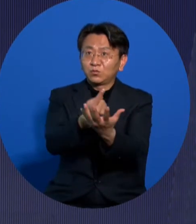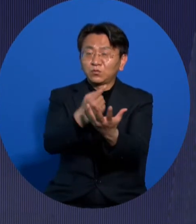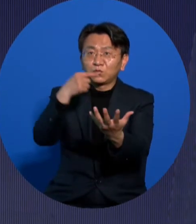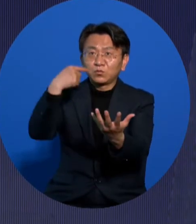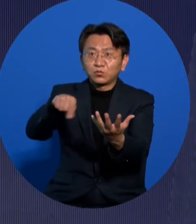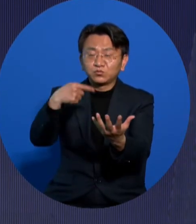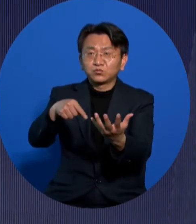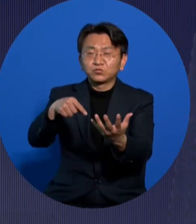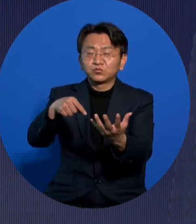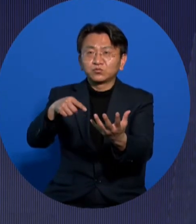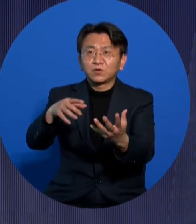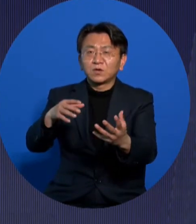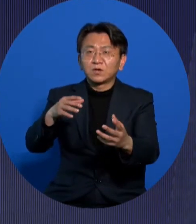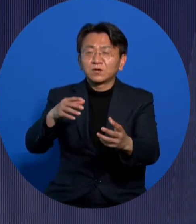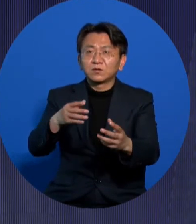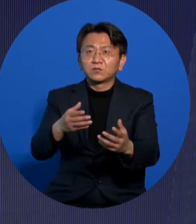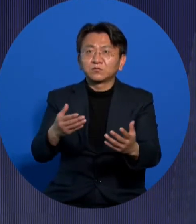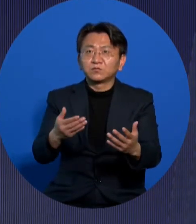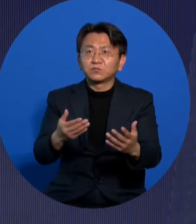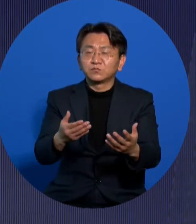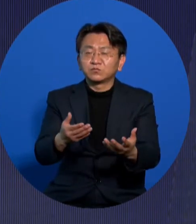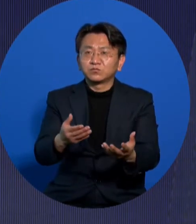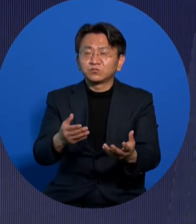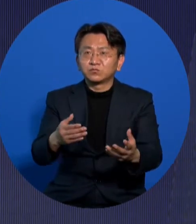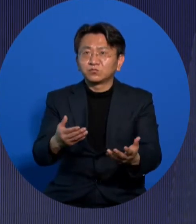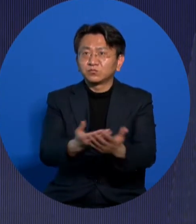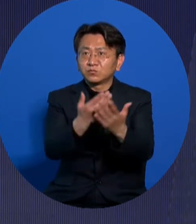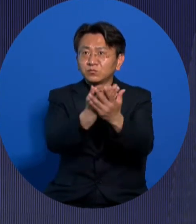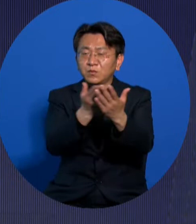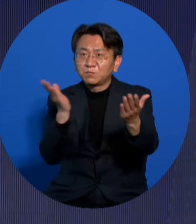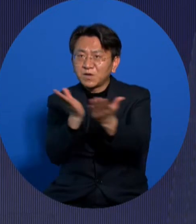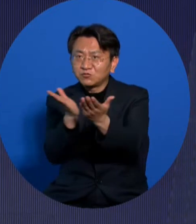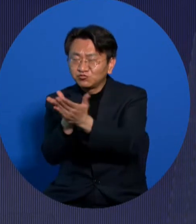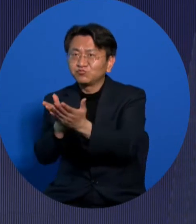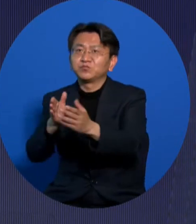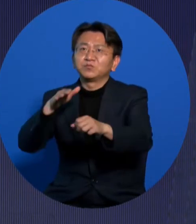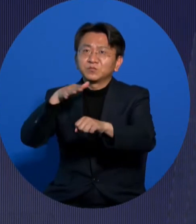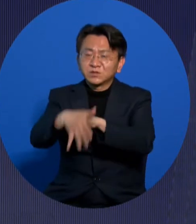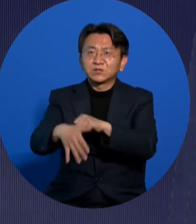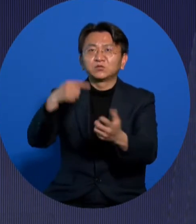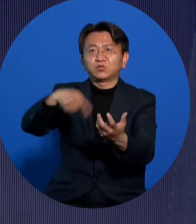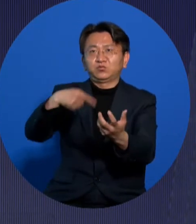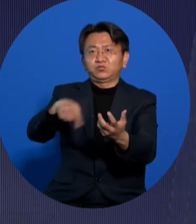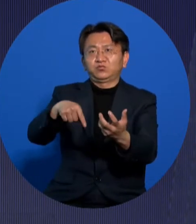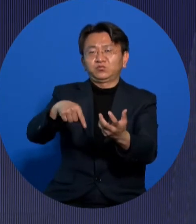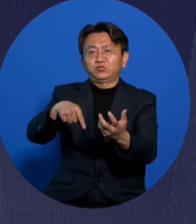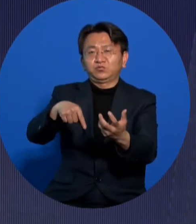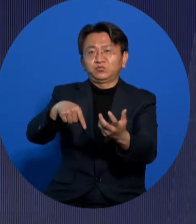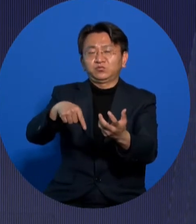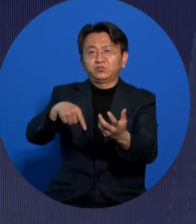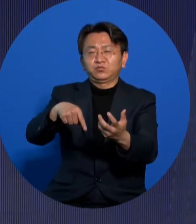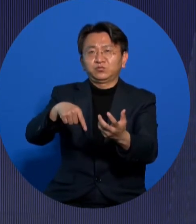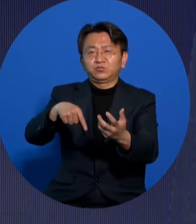대상 학생에게 맞춤형 교육 지원에 대한 강화가 정책적으로 이루어질